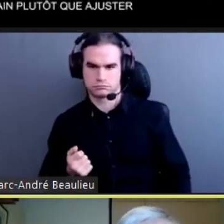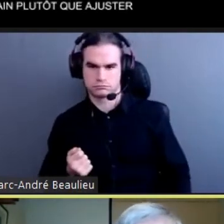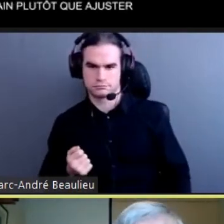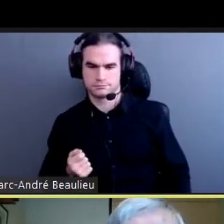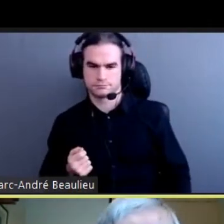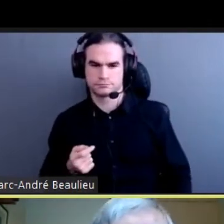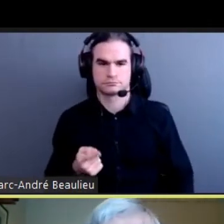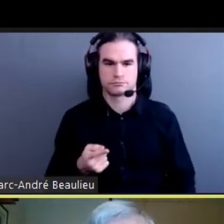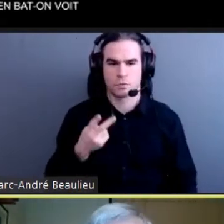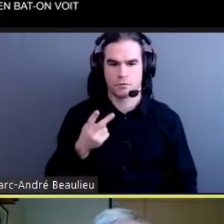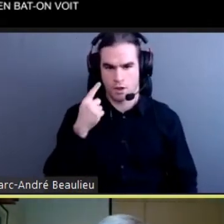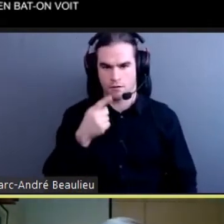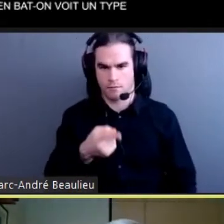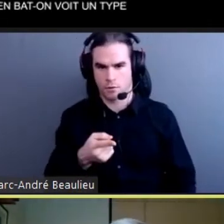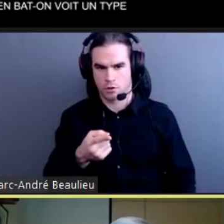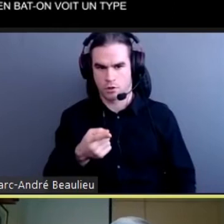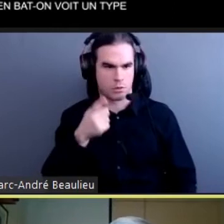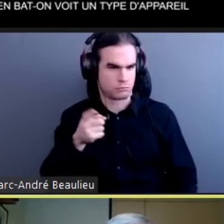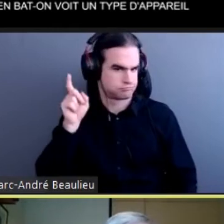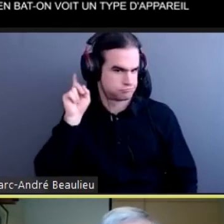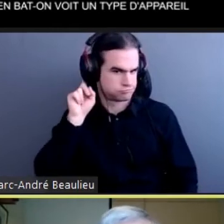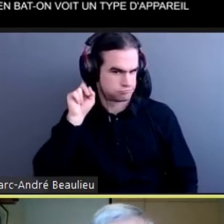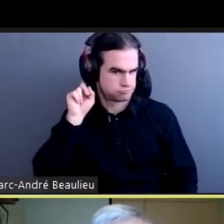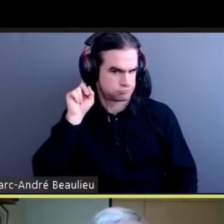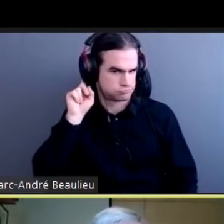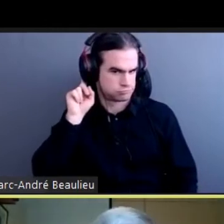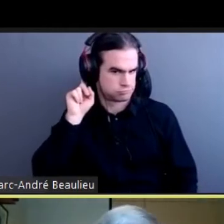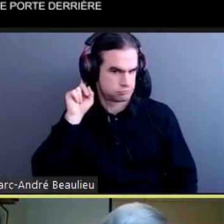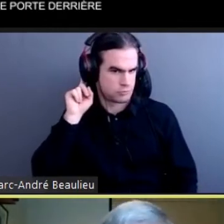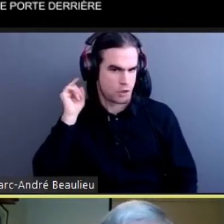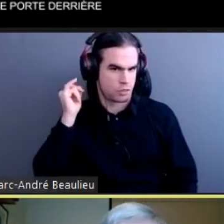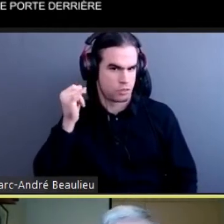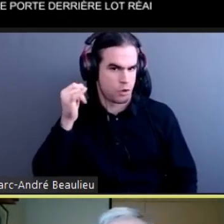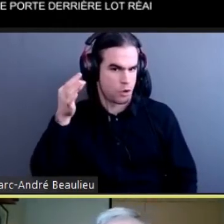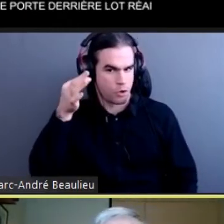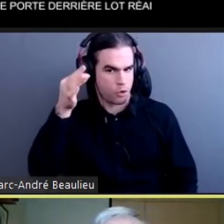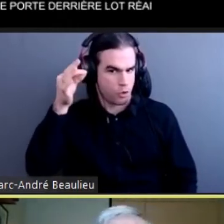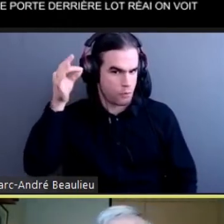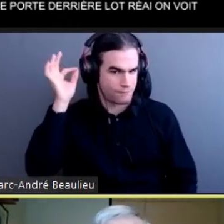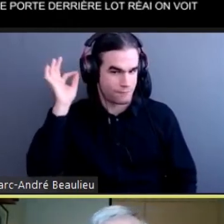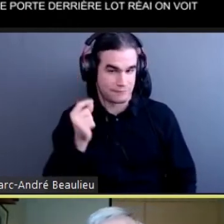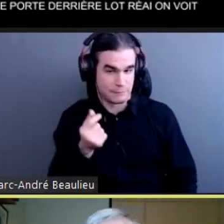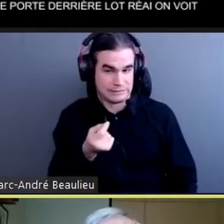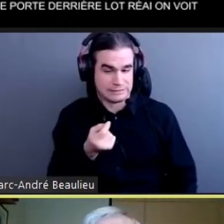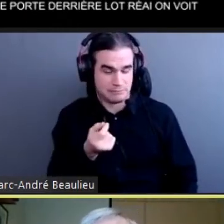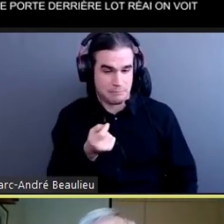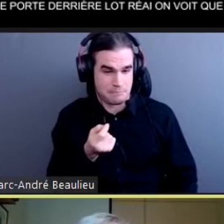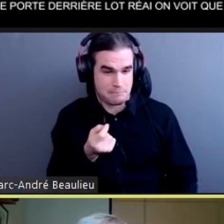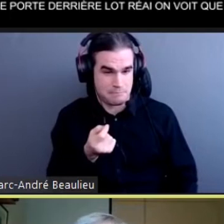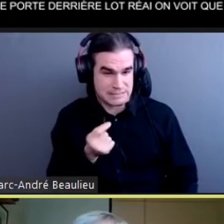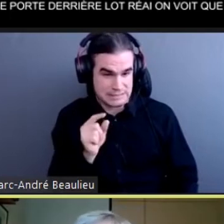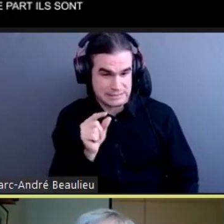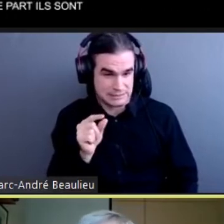type d'appareil auditif qui se porte derrière l'oreille et on voit que, d'une part, ils sont rendus maintenant très petites et